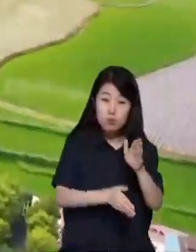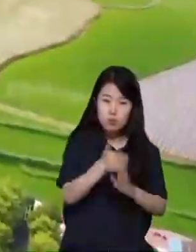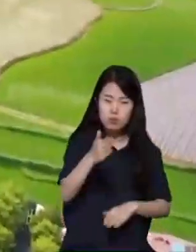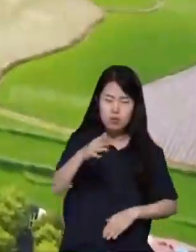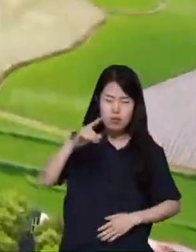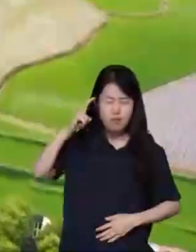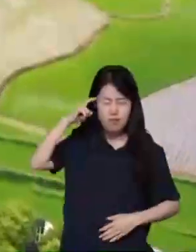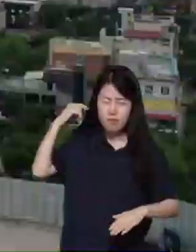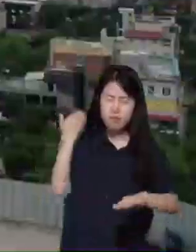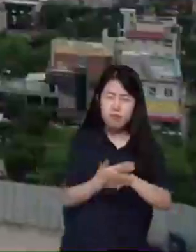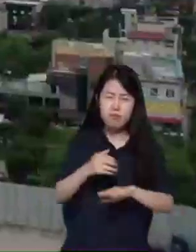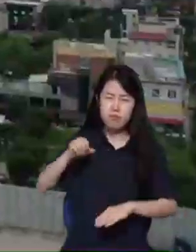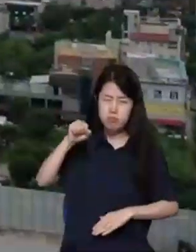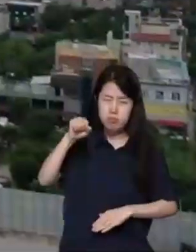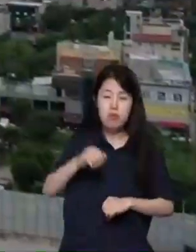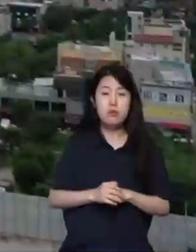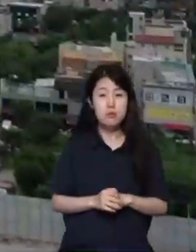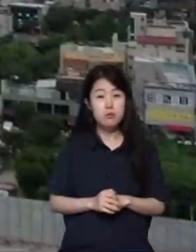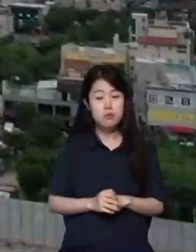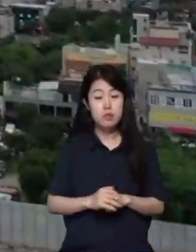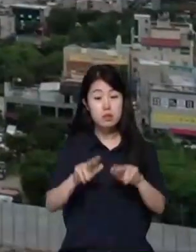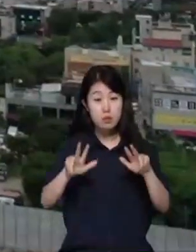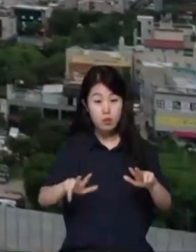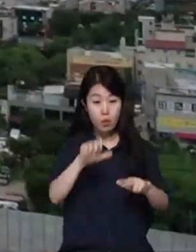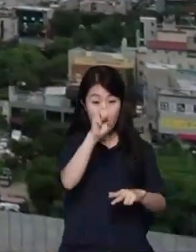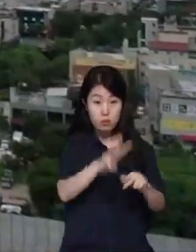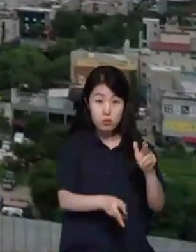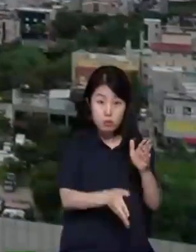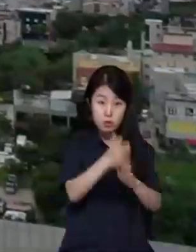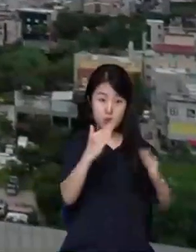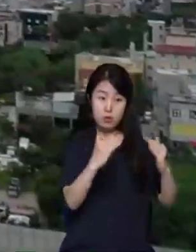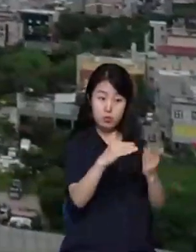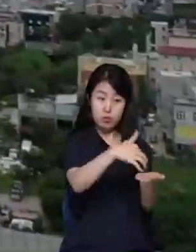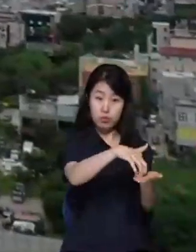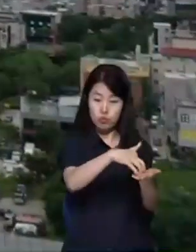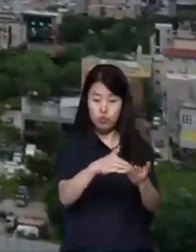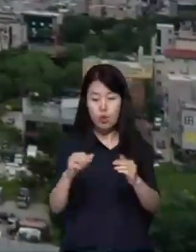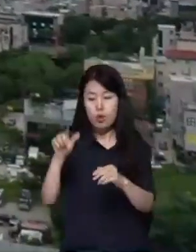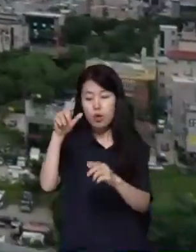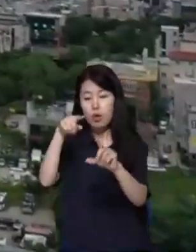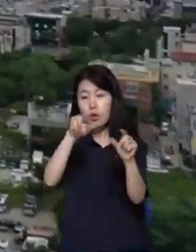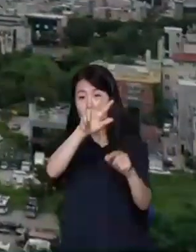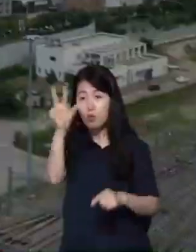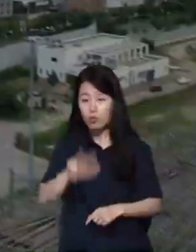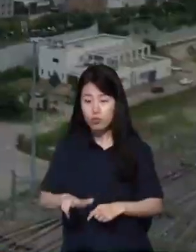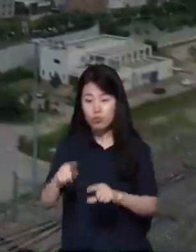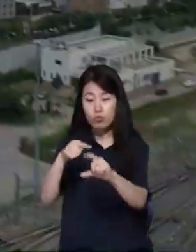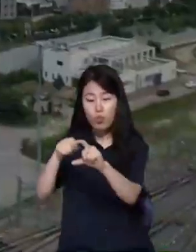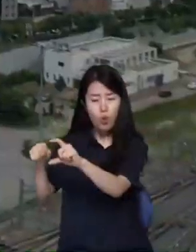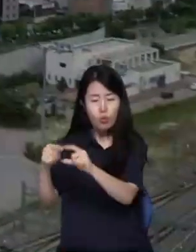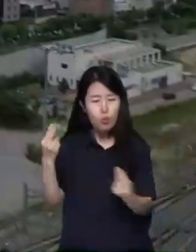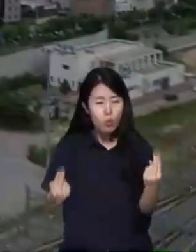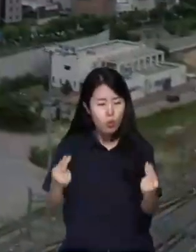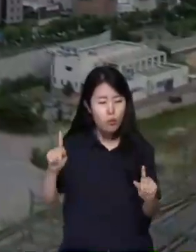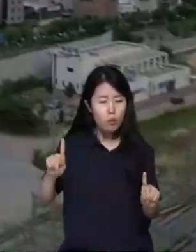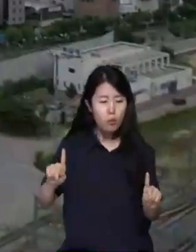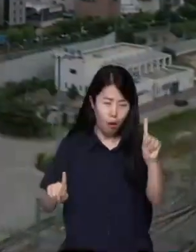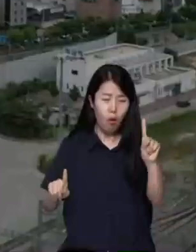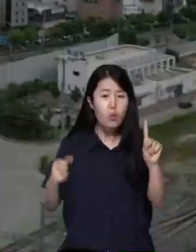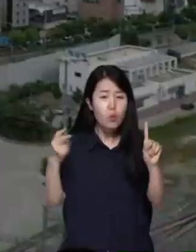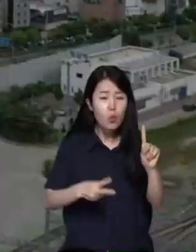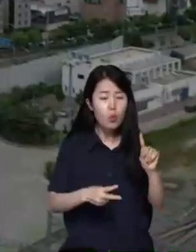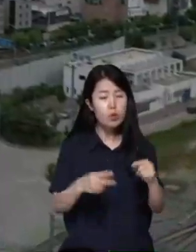나섰습니다 이미 광주시에 주택복음요리 전국 평균보다 높은데다 오는 2030년에는 120%까지